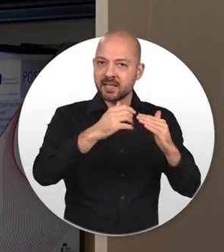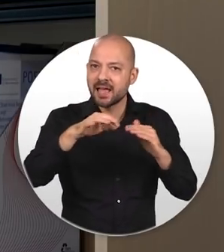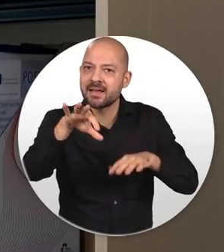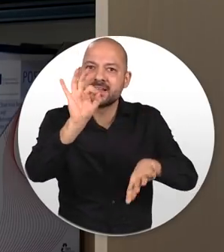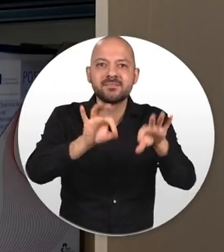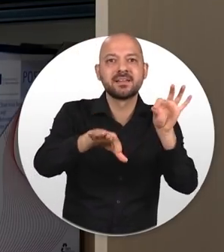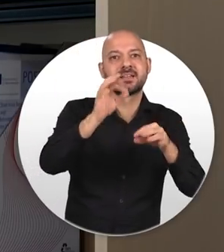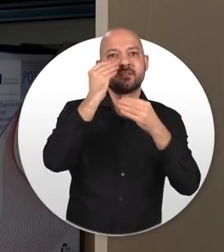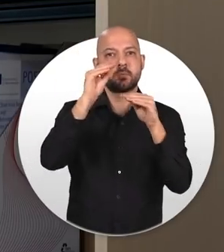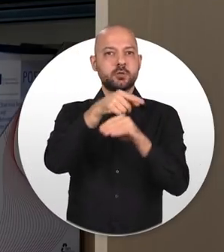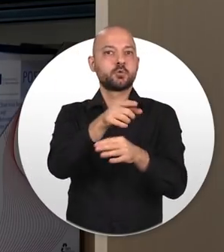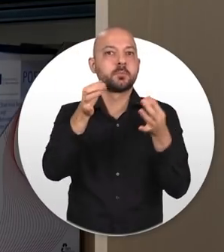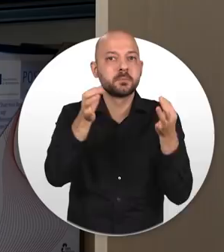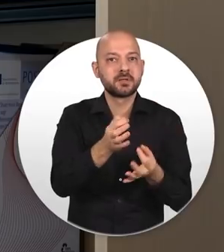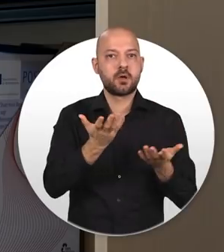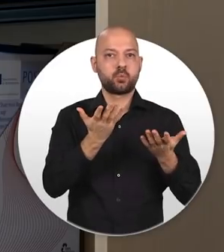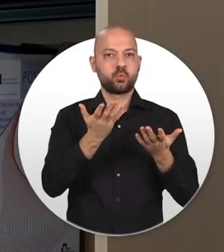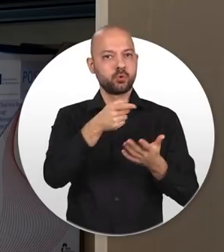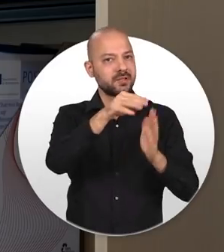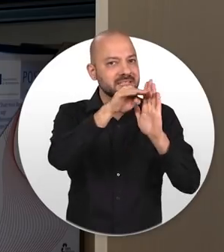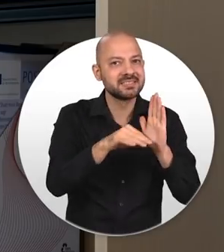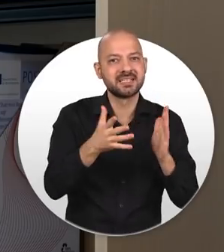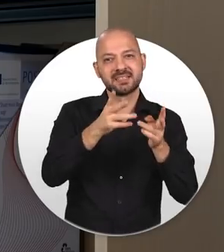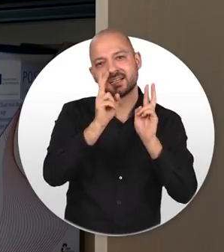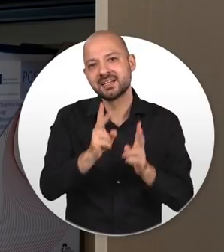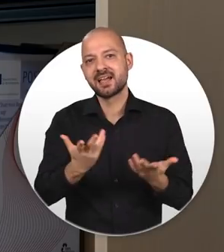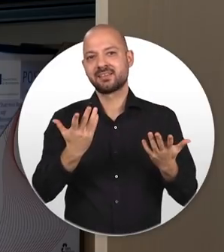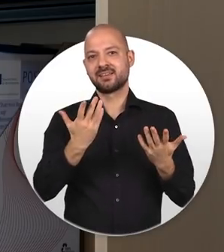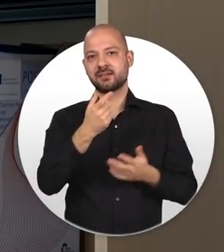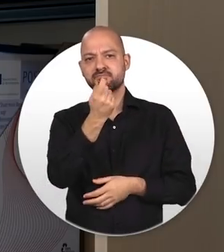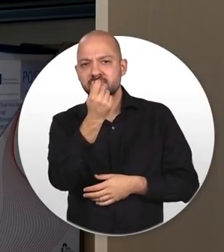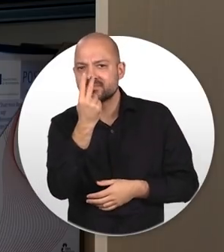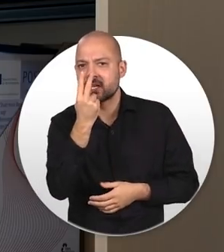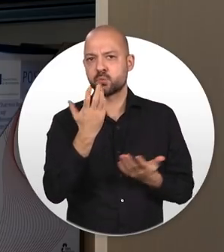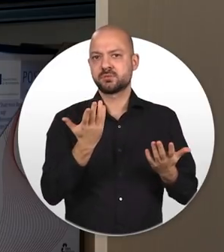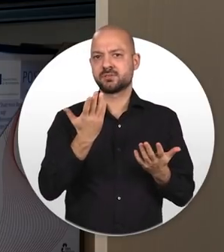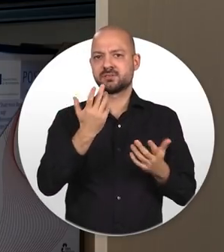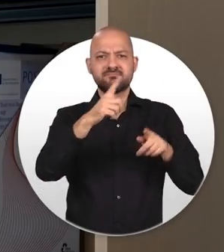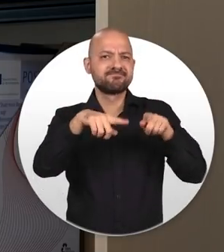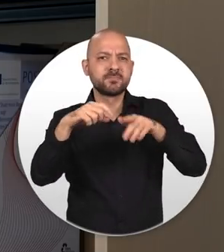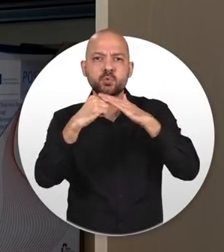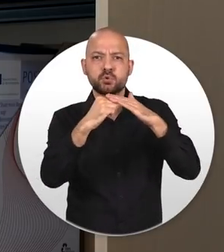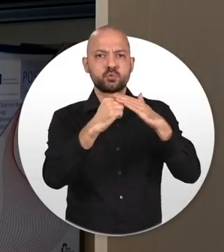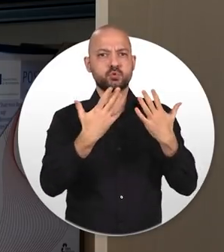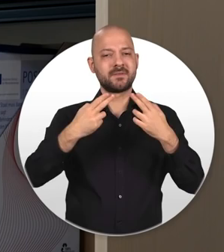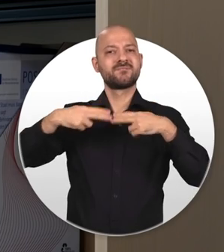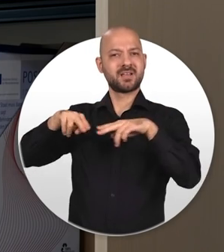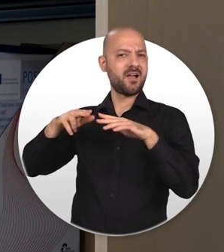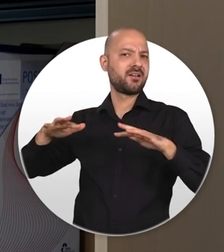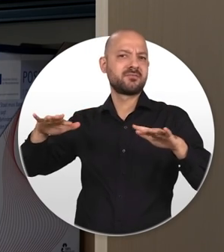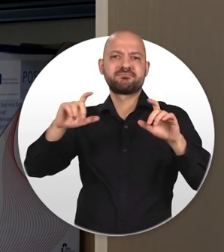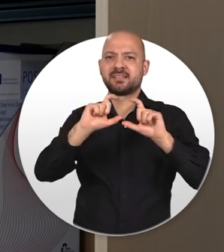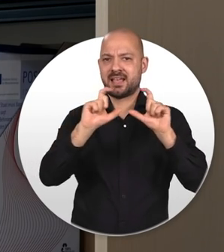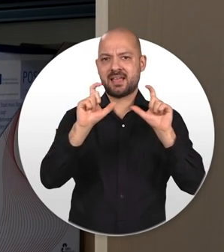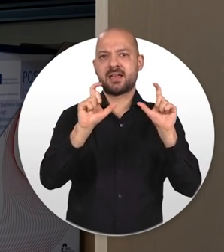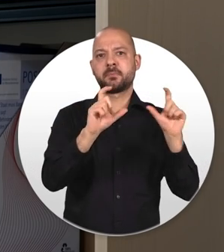brauchen. Sie haben da Informationen über Gesetze und ihre Rechte, über finanzielle und andere Unterstützungen, Assoziationen usw. Und